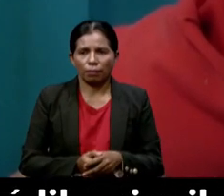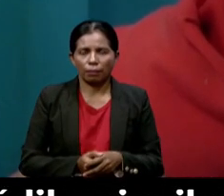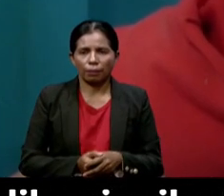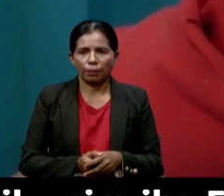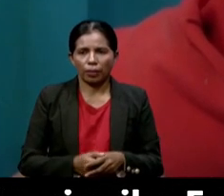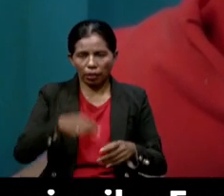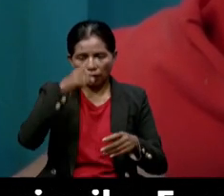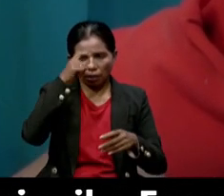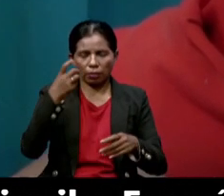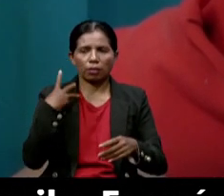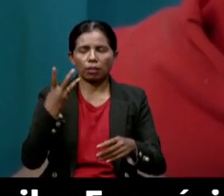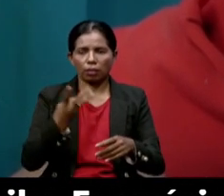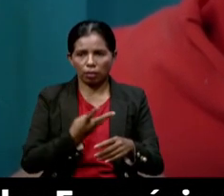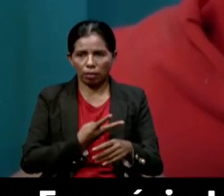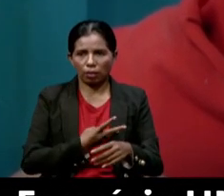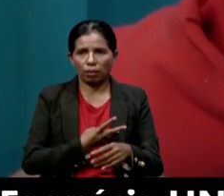tama itane